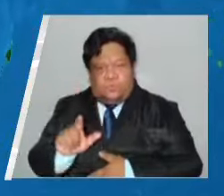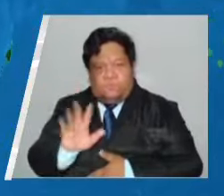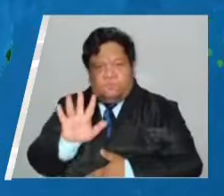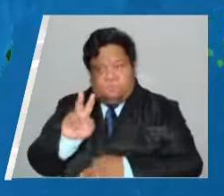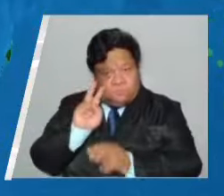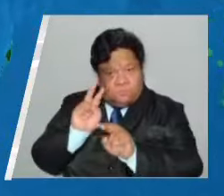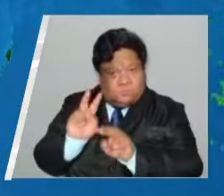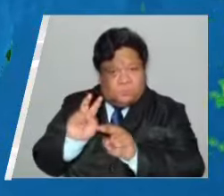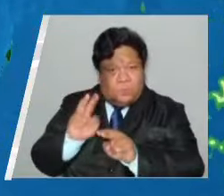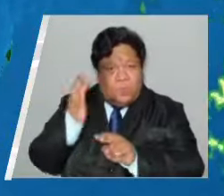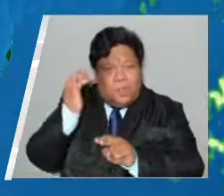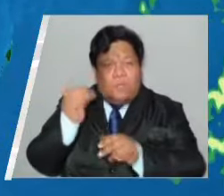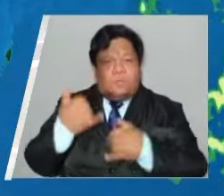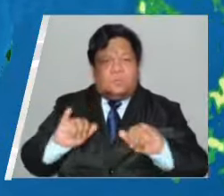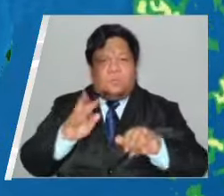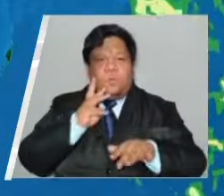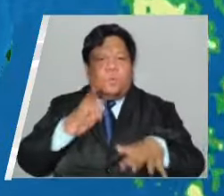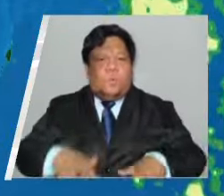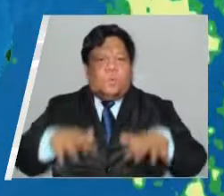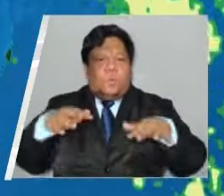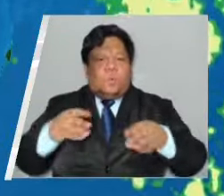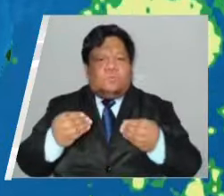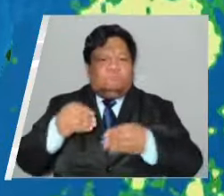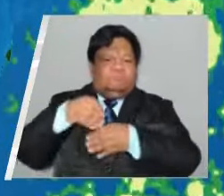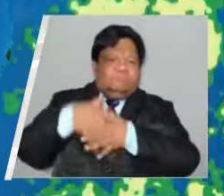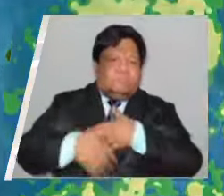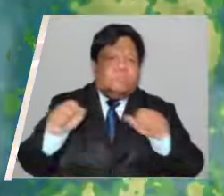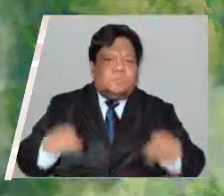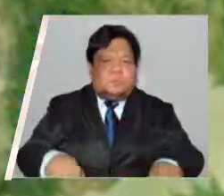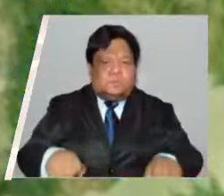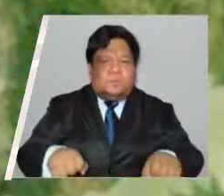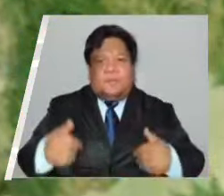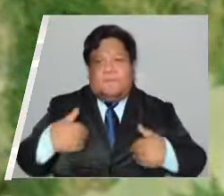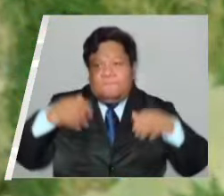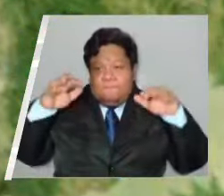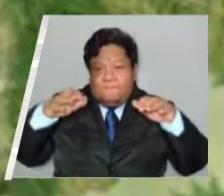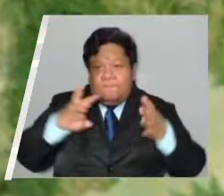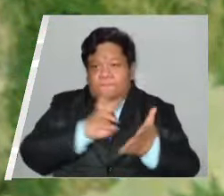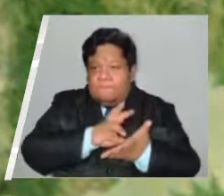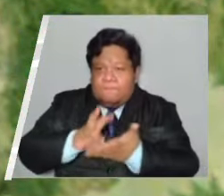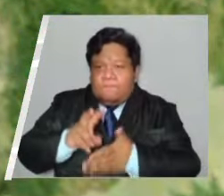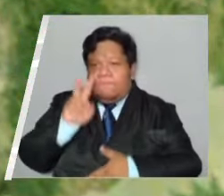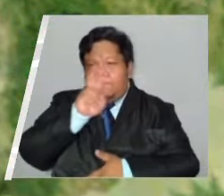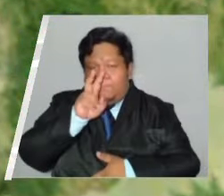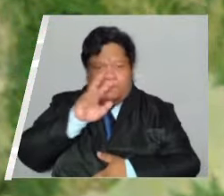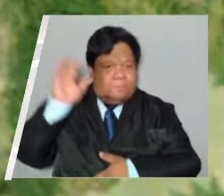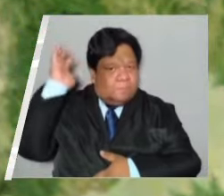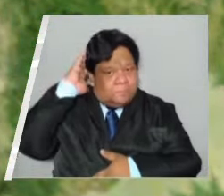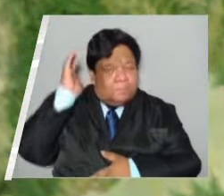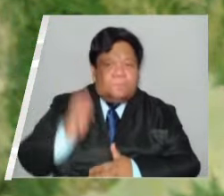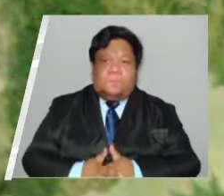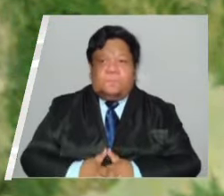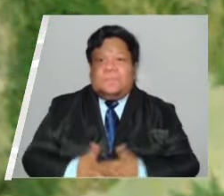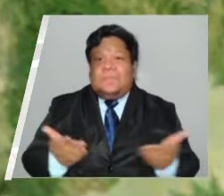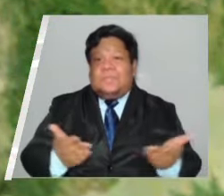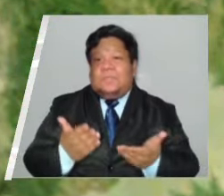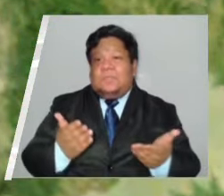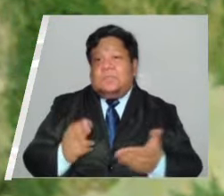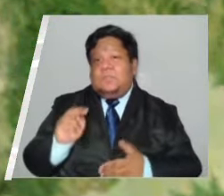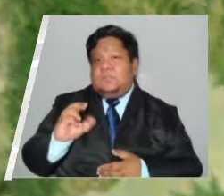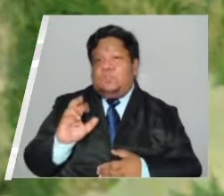ang banta na baha o landslide. May mga kalat-kalat na ulan naman sa Visayas at Mindanao. Maaliwalas ang panahon sa Metro